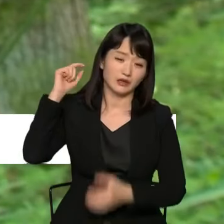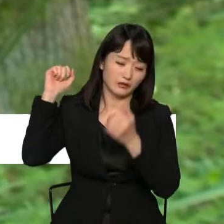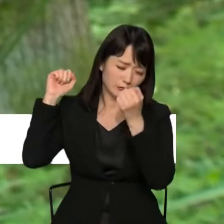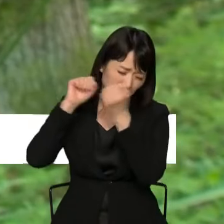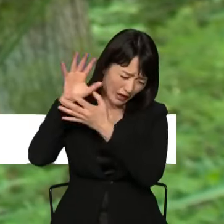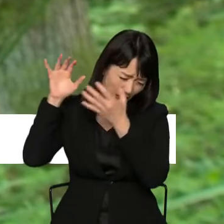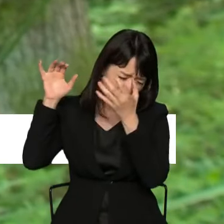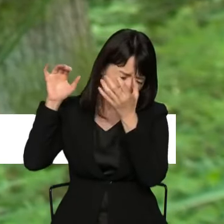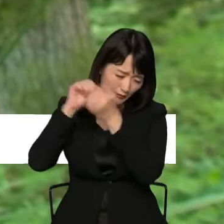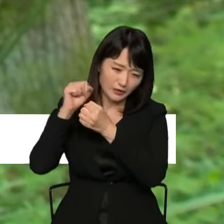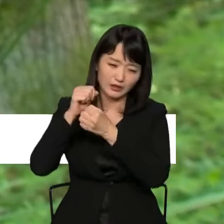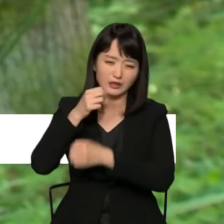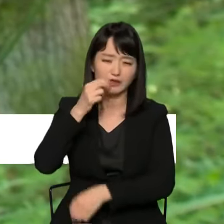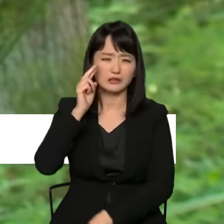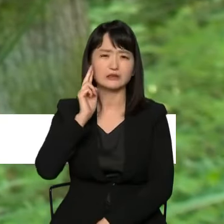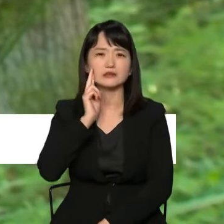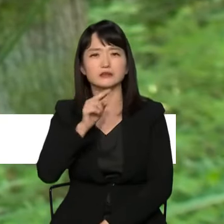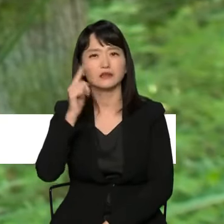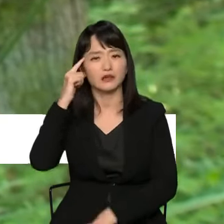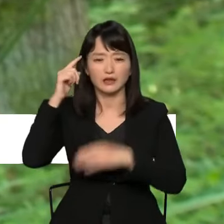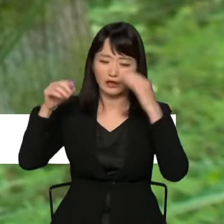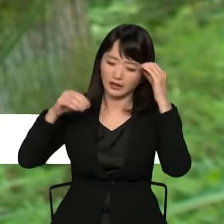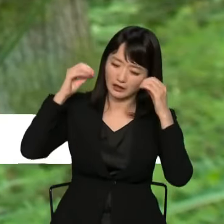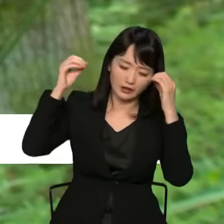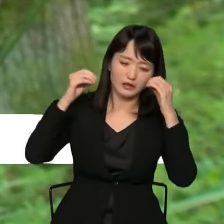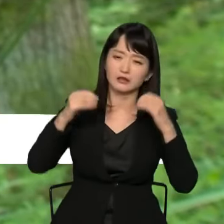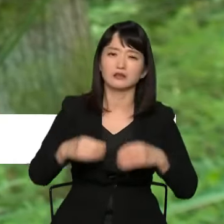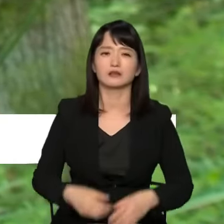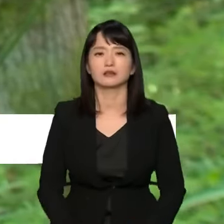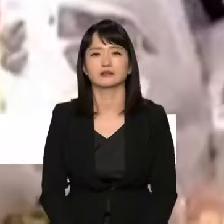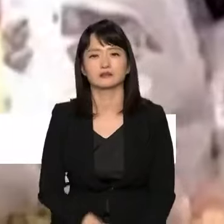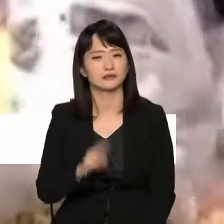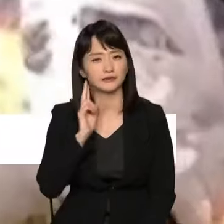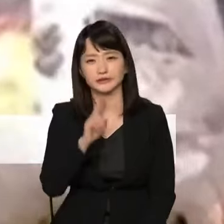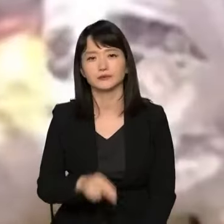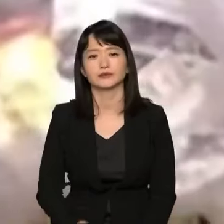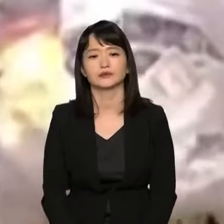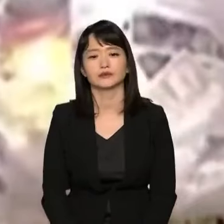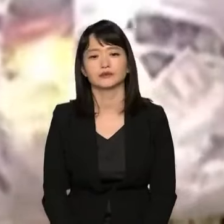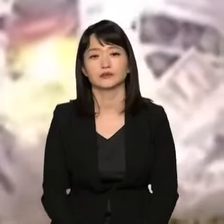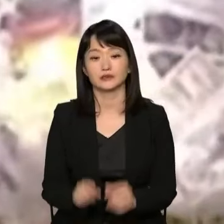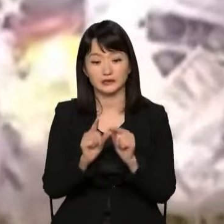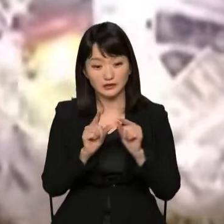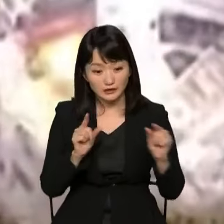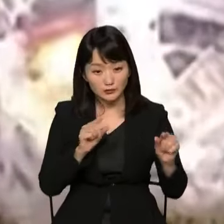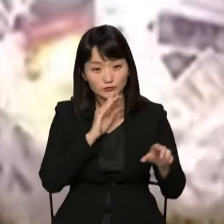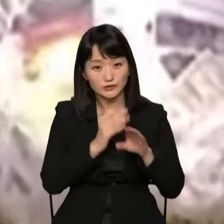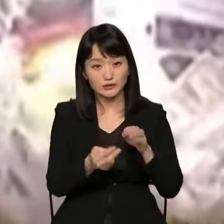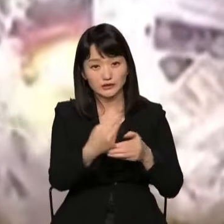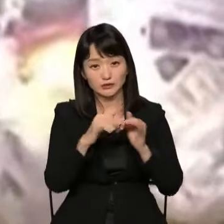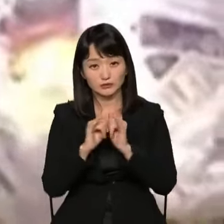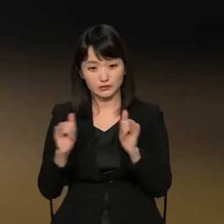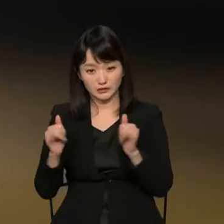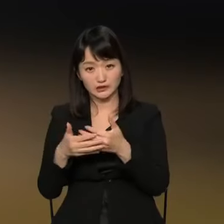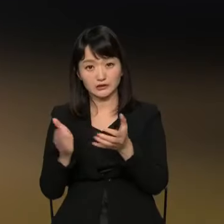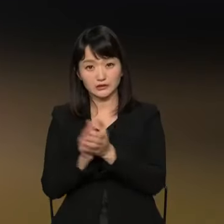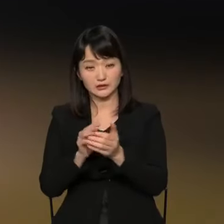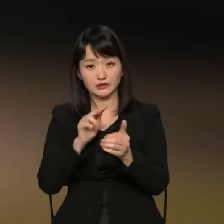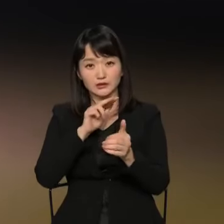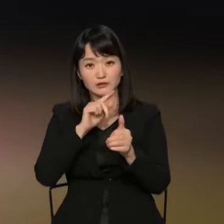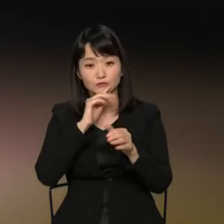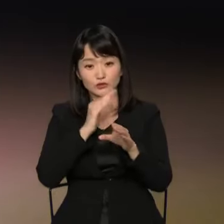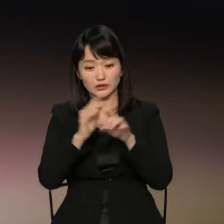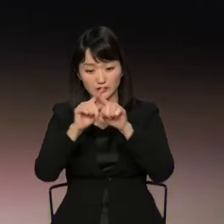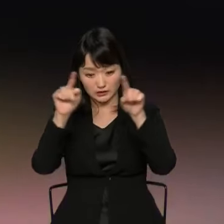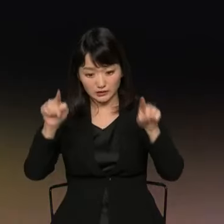인간 노일의 저 정도를 걸릴 정도예요, 지금. 일부 탈북 단체가 대북 전단을 보낸 것이